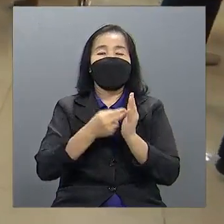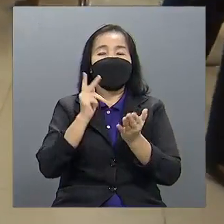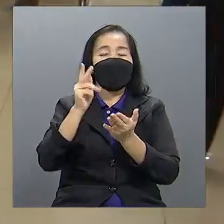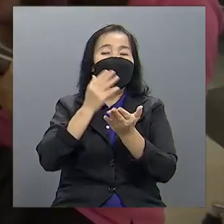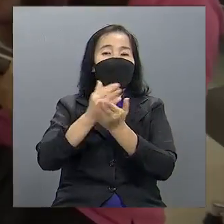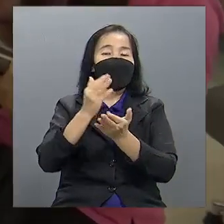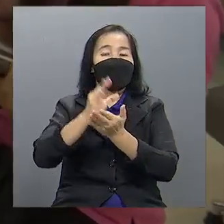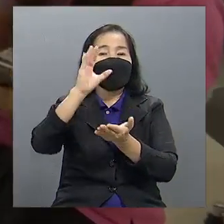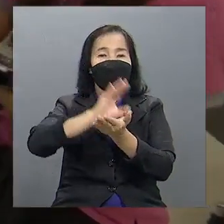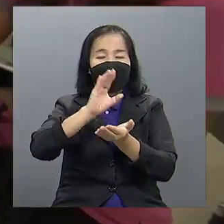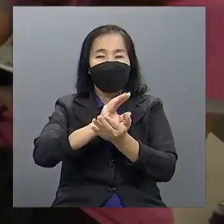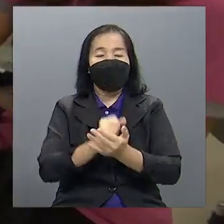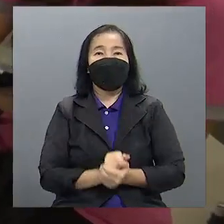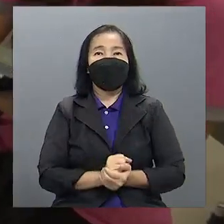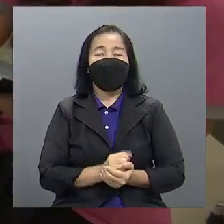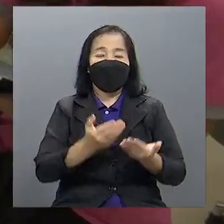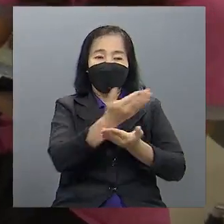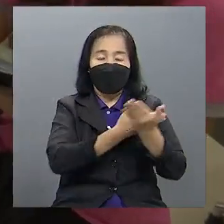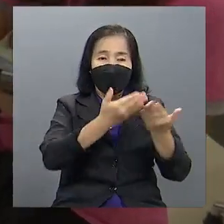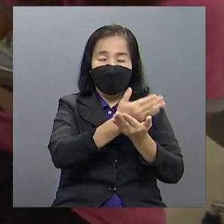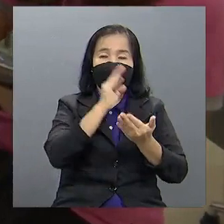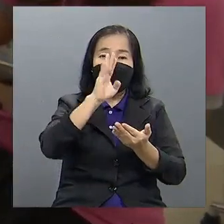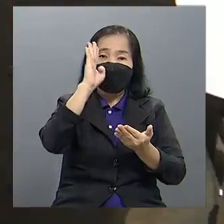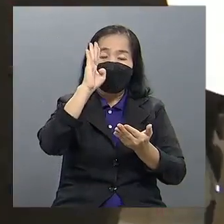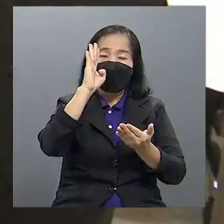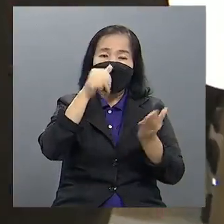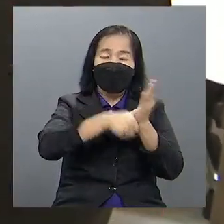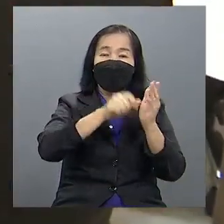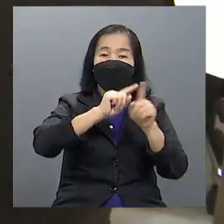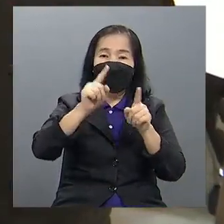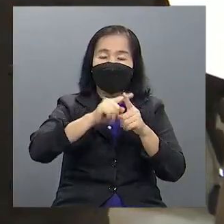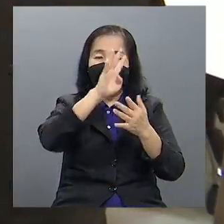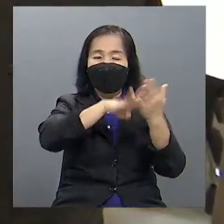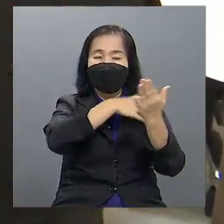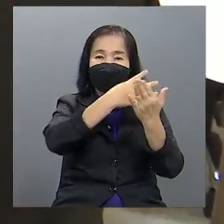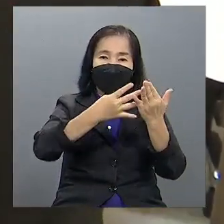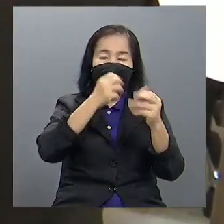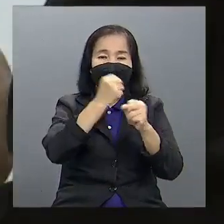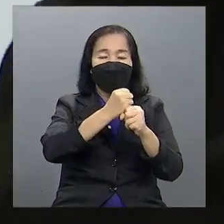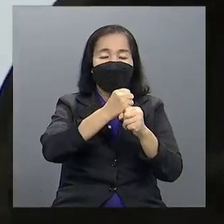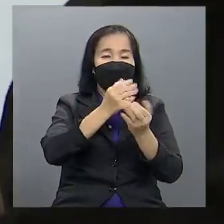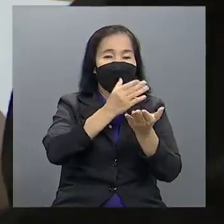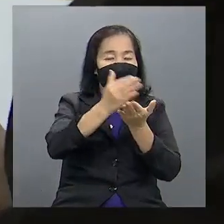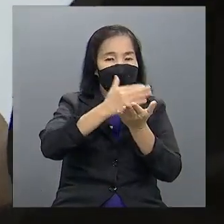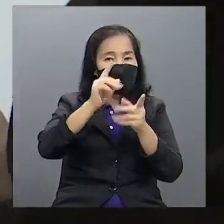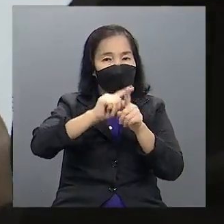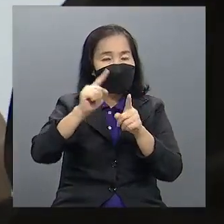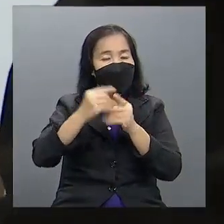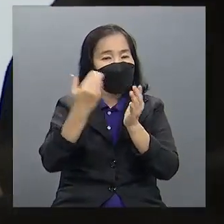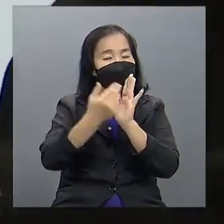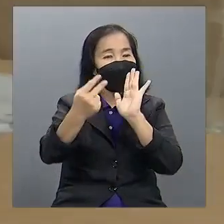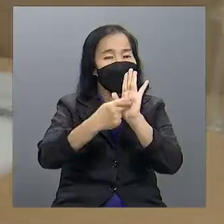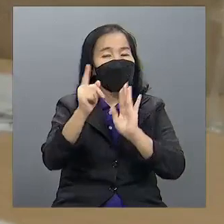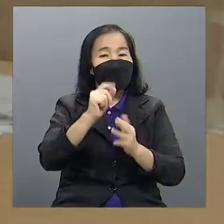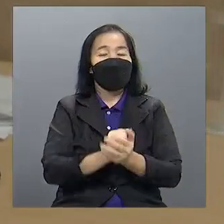ทั้งหารือกับสำนักงานบริหารหนี้สาธารณะเพื่อปรับแผนบริหารหนี้รองรับการกู้เงินดังกล่าวค่ะควบคู่กับการจะได้จาก